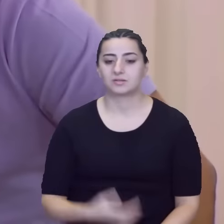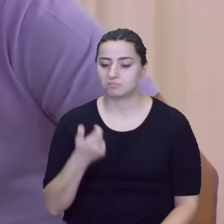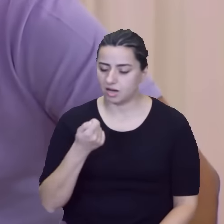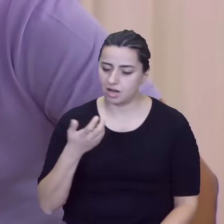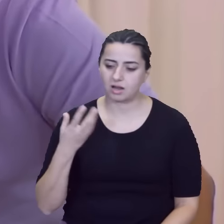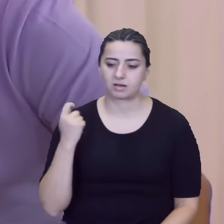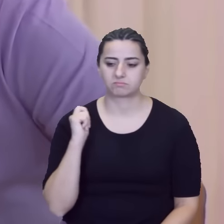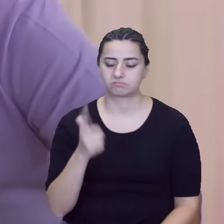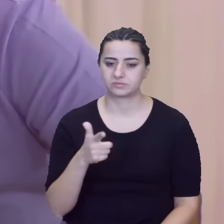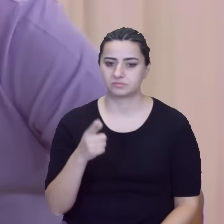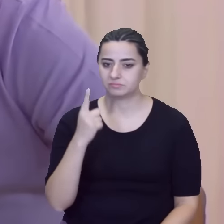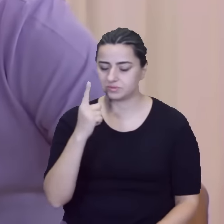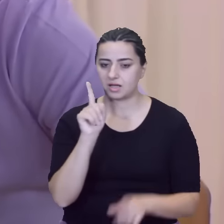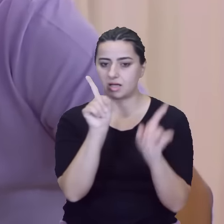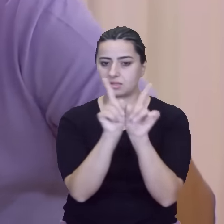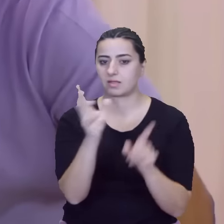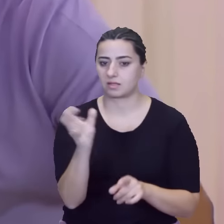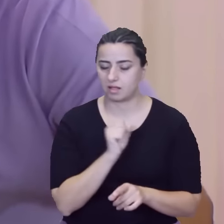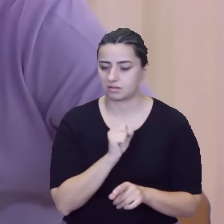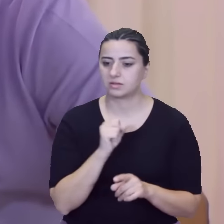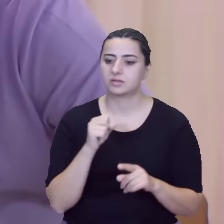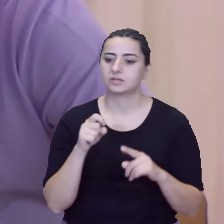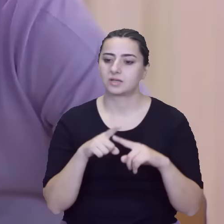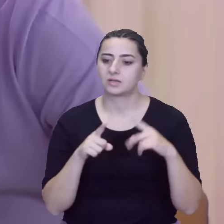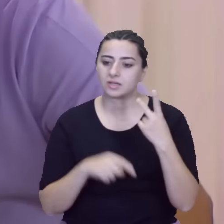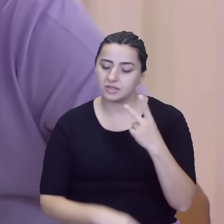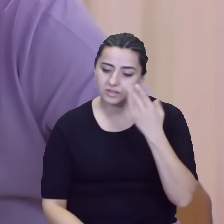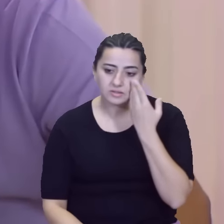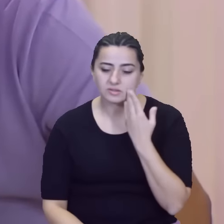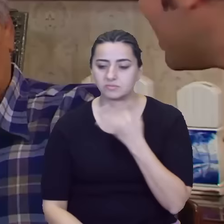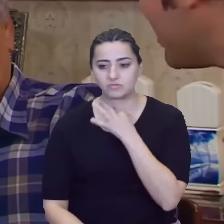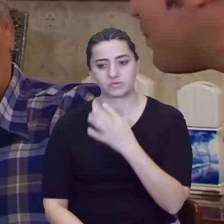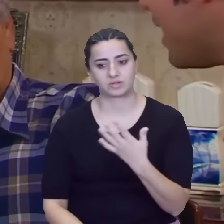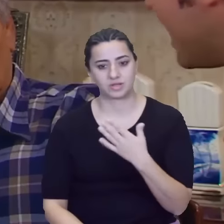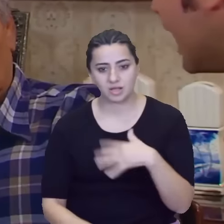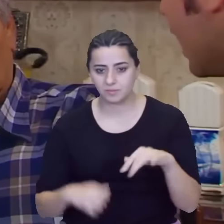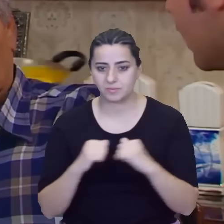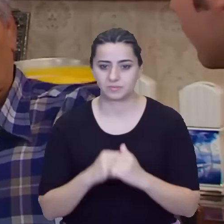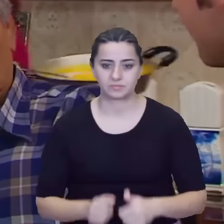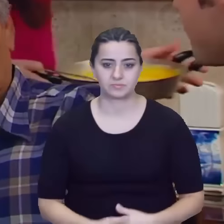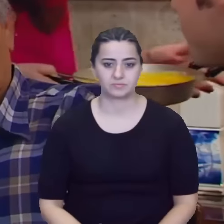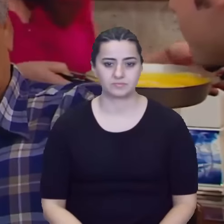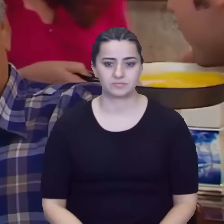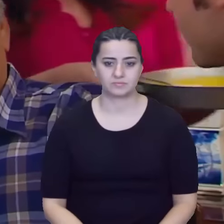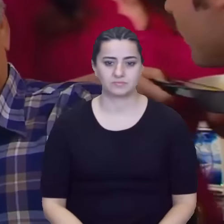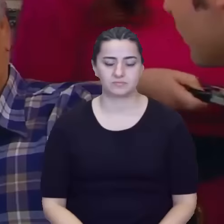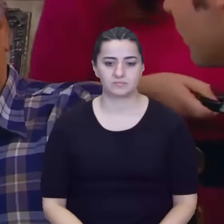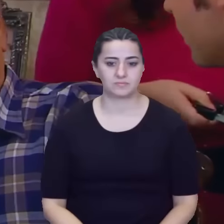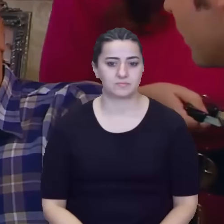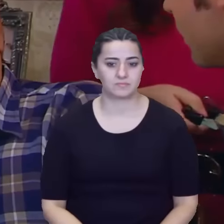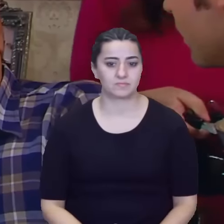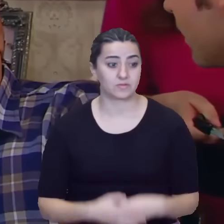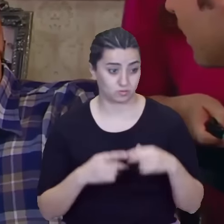paraya kıy. Al bir anten, TRT2'yi izleyelim. Açalım, izleyelim beraber, hep beraber hadi ya. Nazlı tavada yumurtayı getirdi.